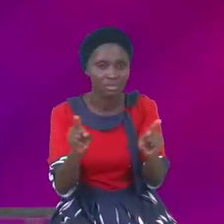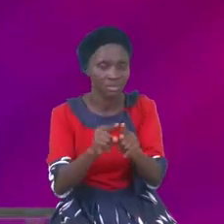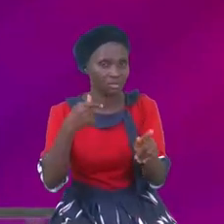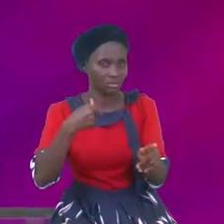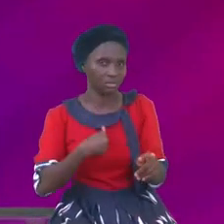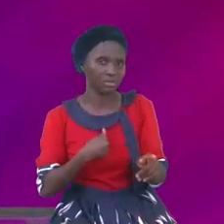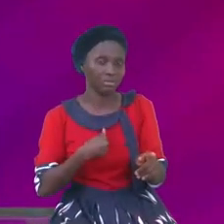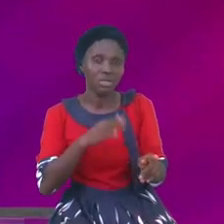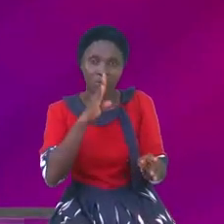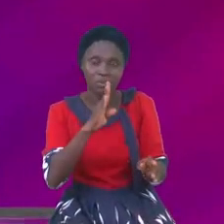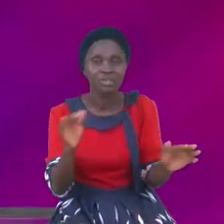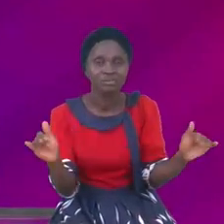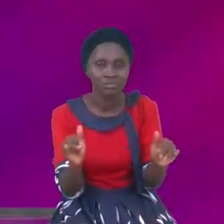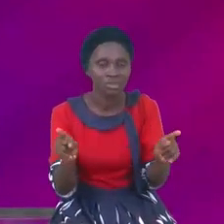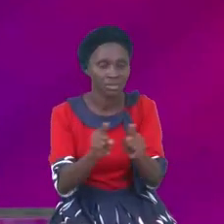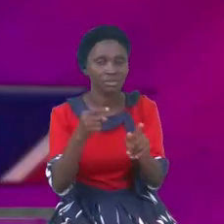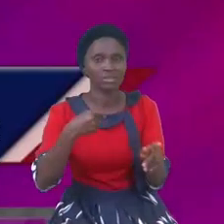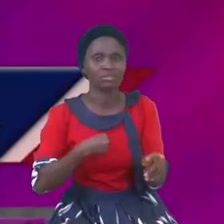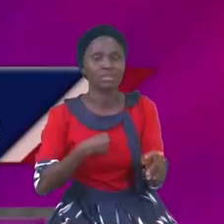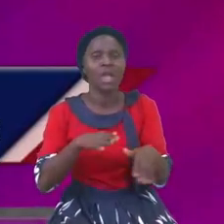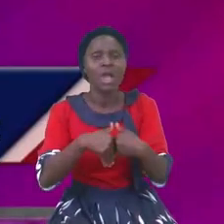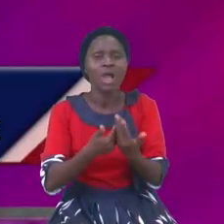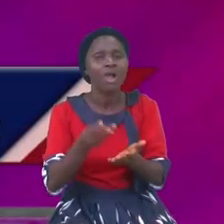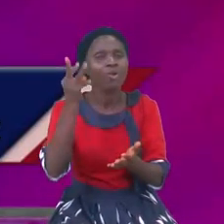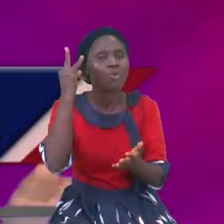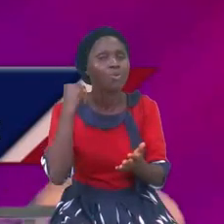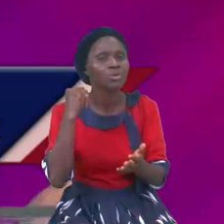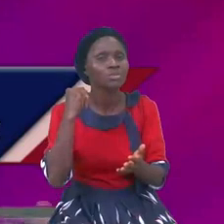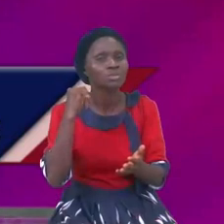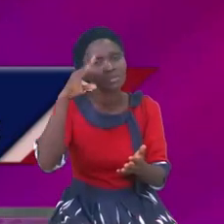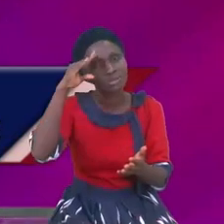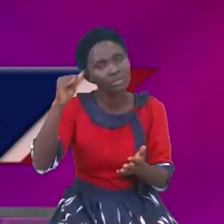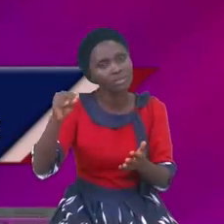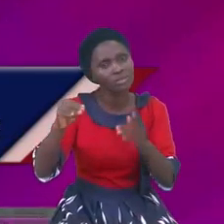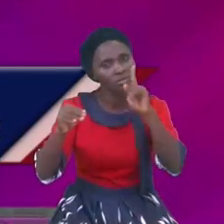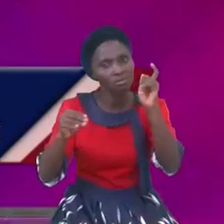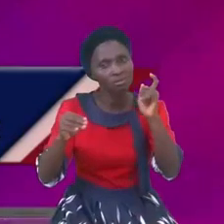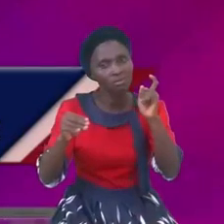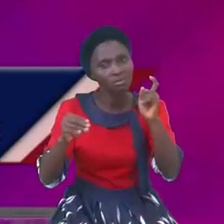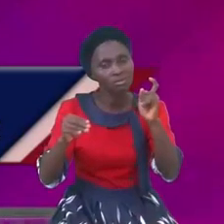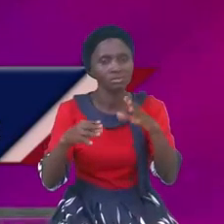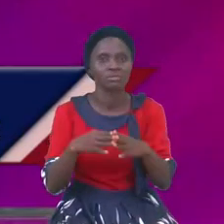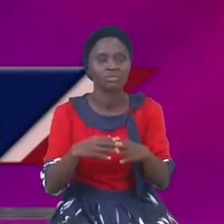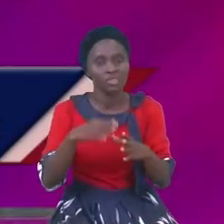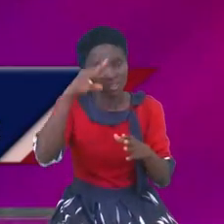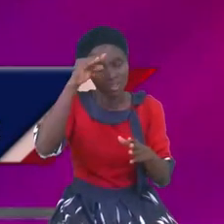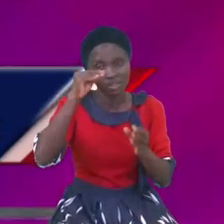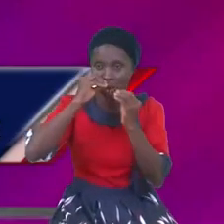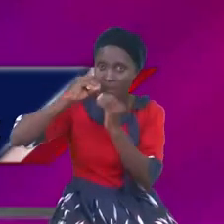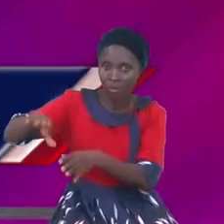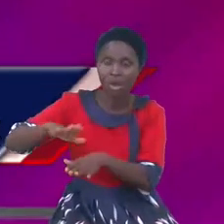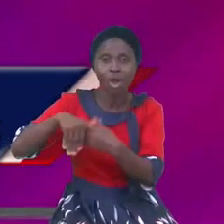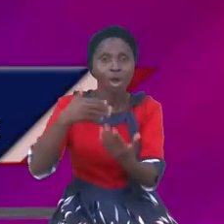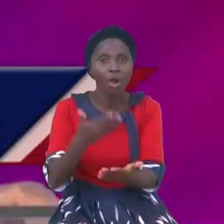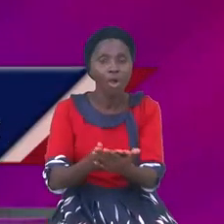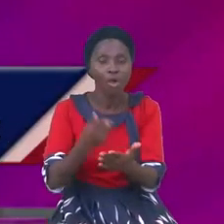Seigneur. Comment était-il? Il a abandonné toute la loi mosaïque.